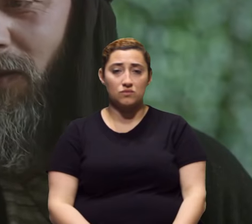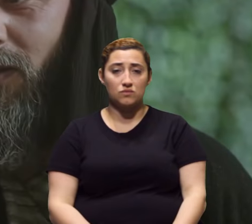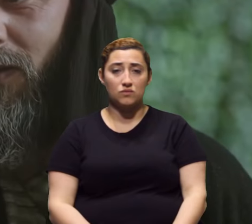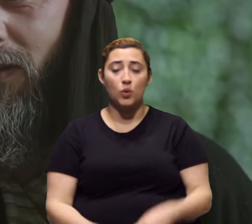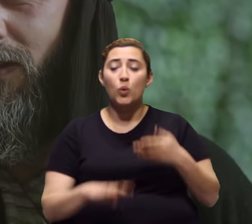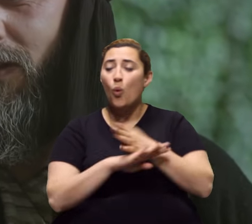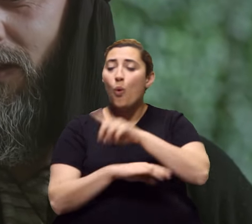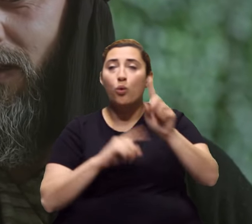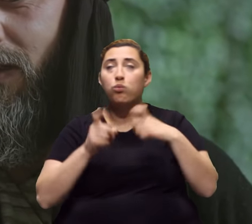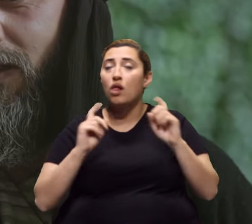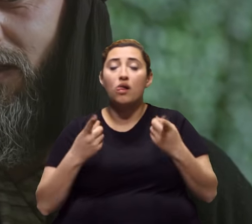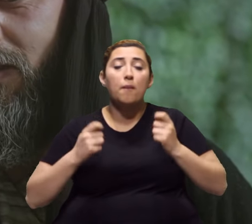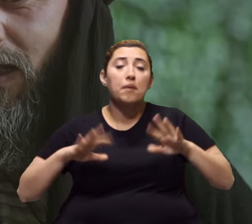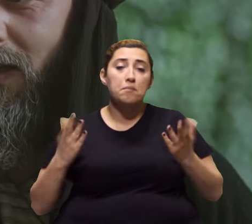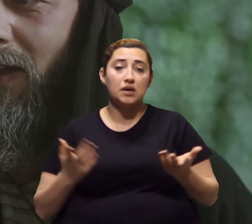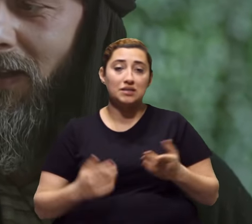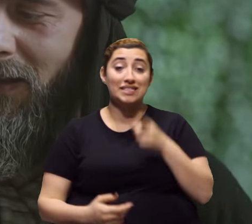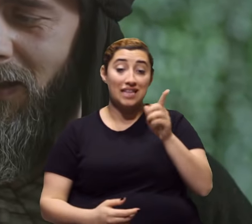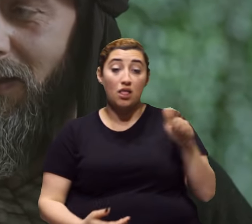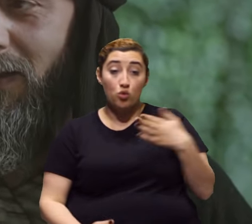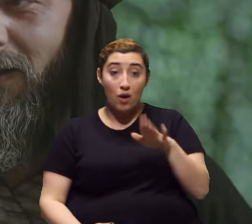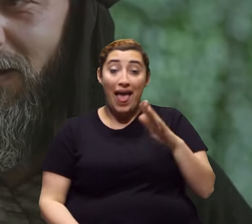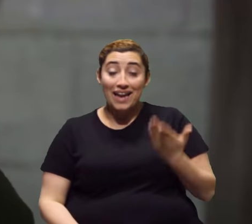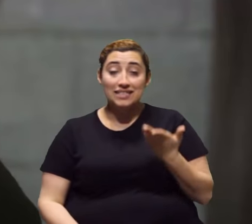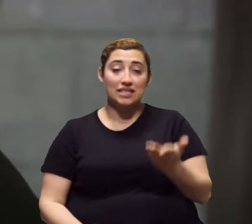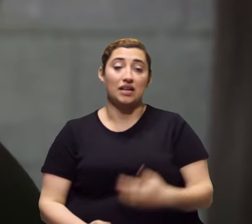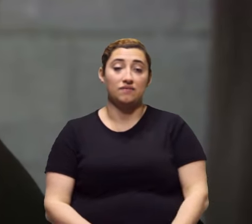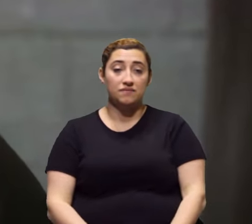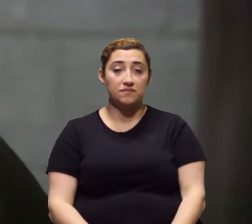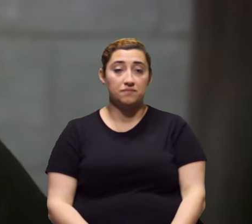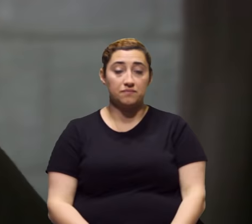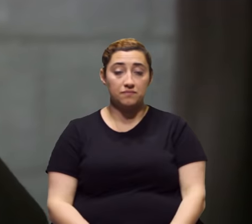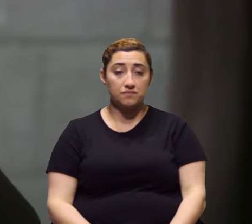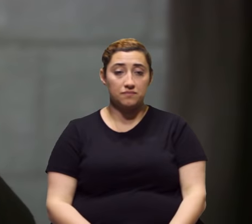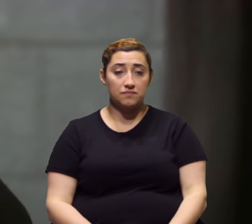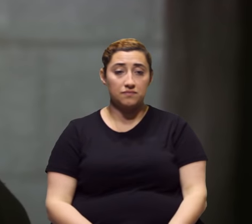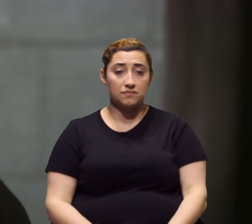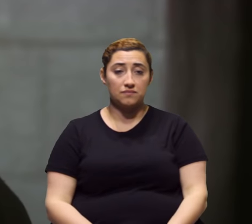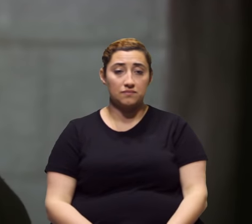Bulunmaz doğruluk. Sen eğriysen.